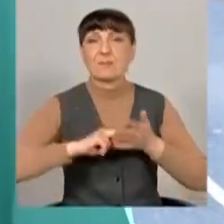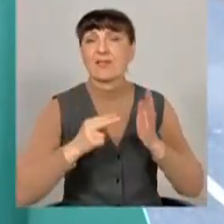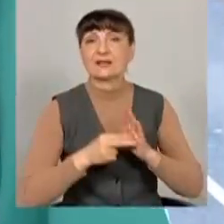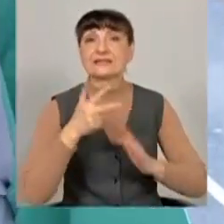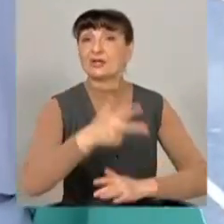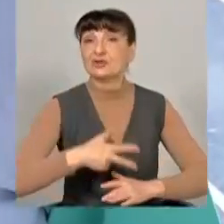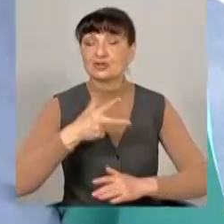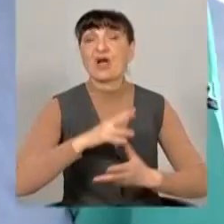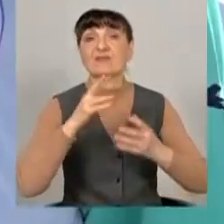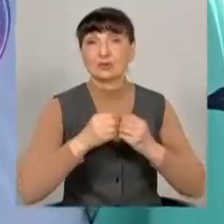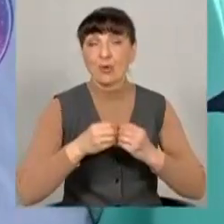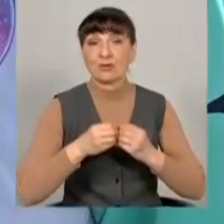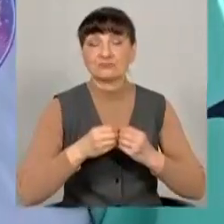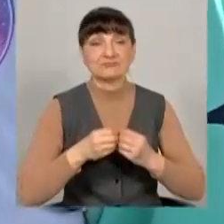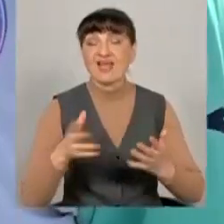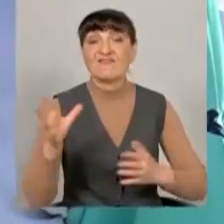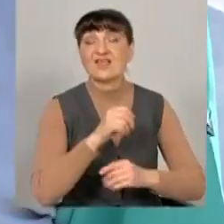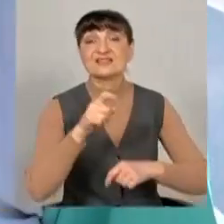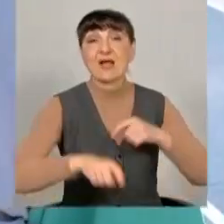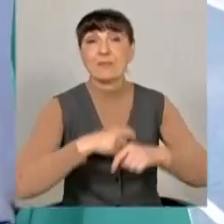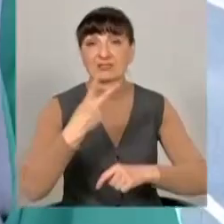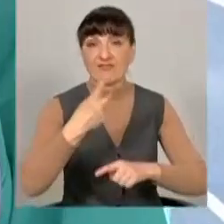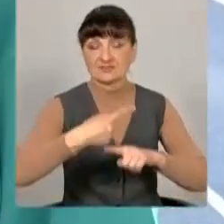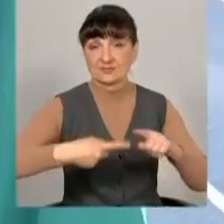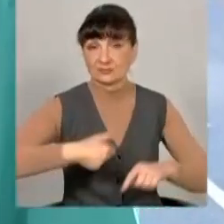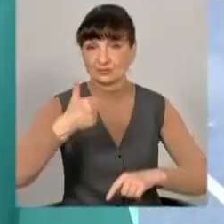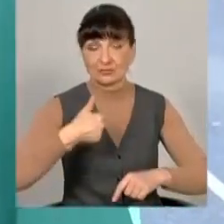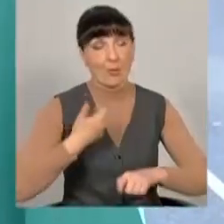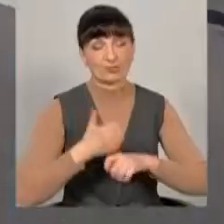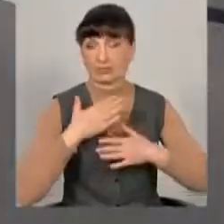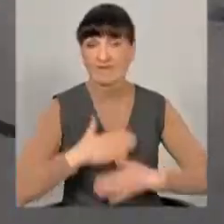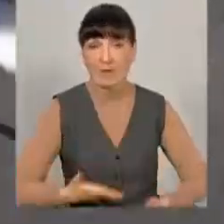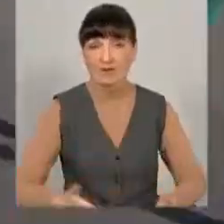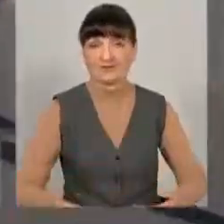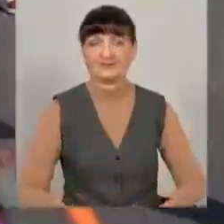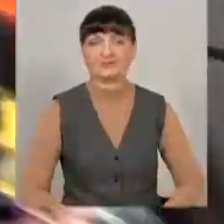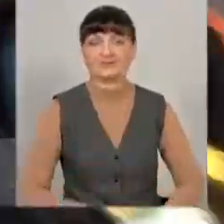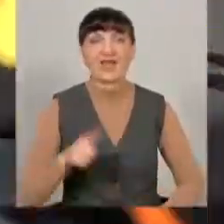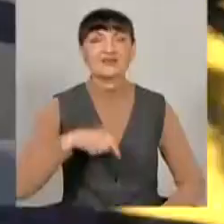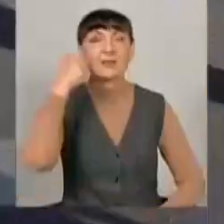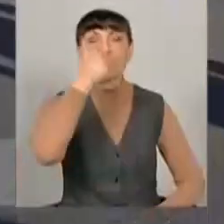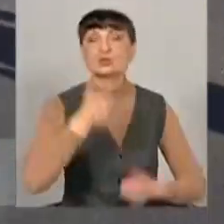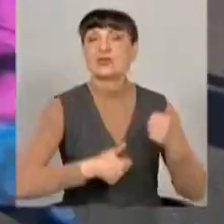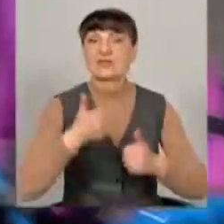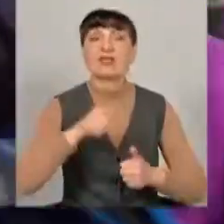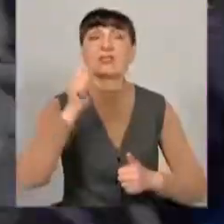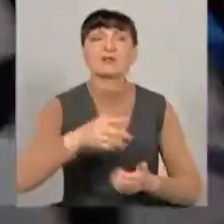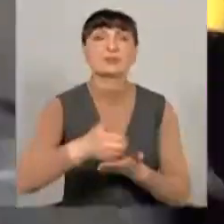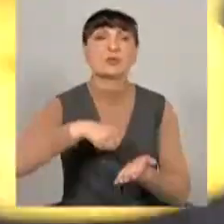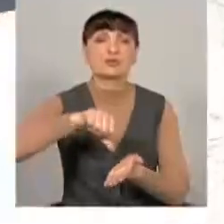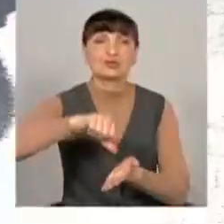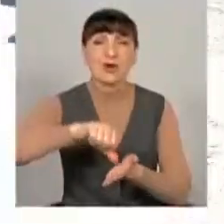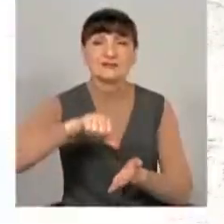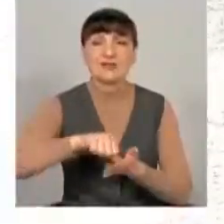3 часа, но в итоге весь забег занял 2,5 часа. Я очень доволен. В этом году в соревнованиях также приняли